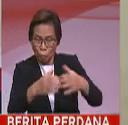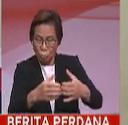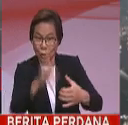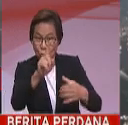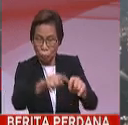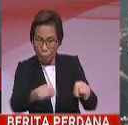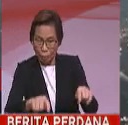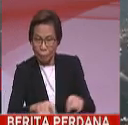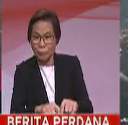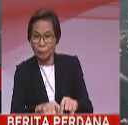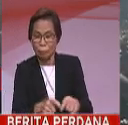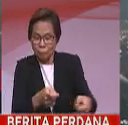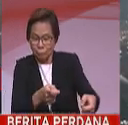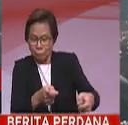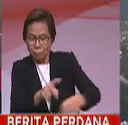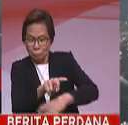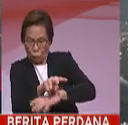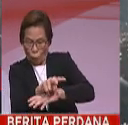di suatu tempat.